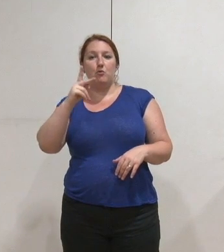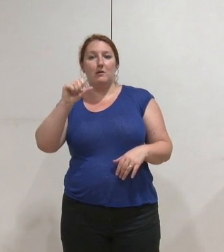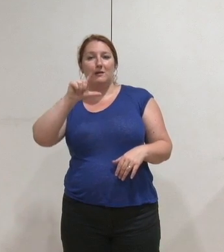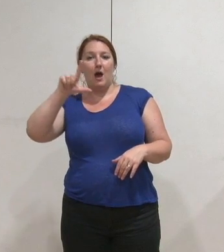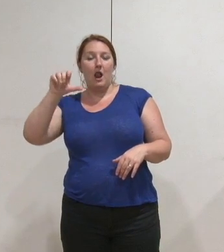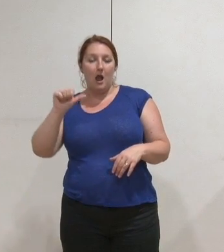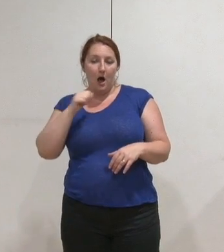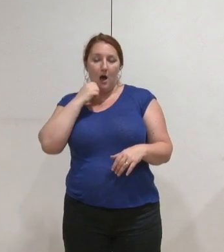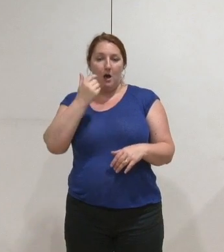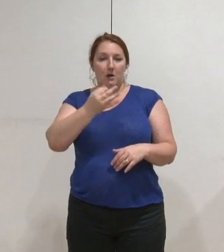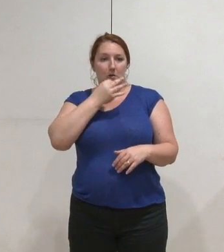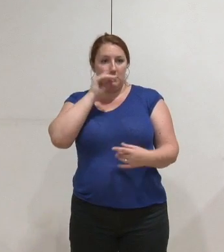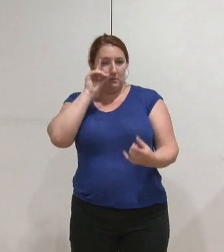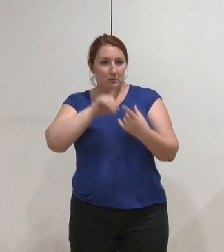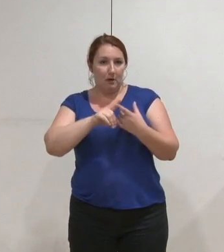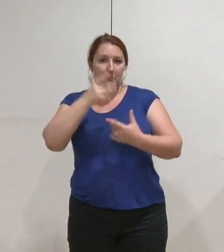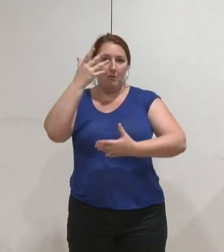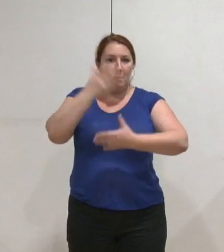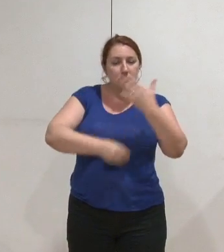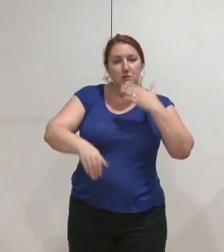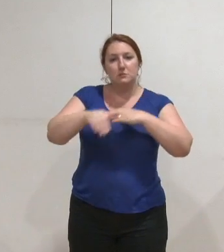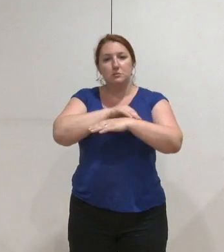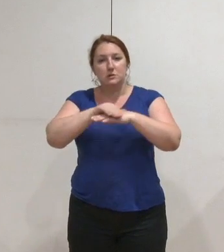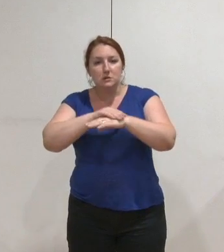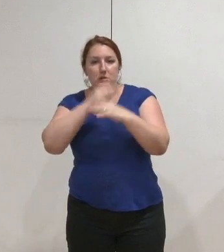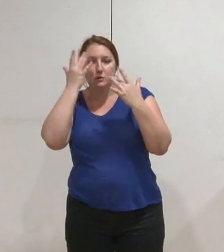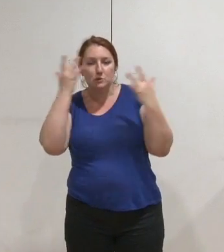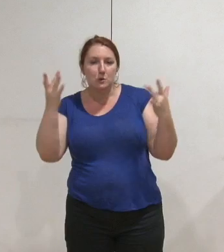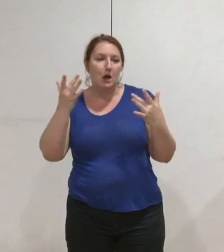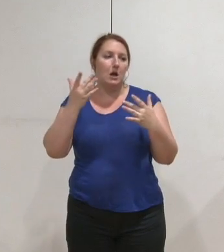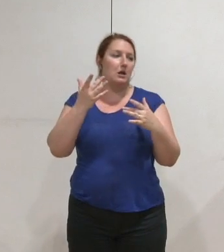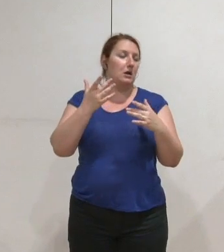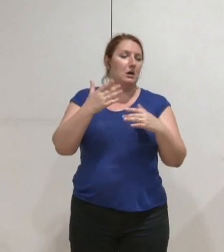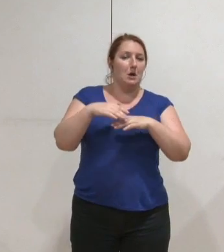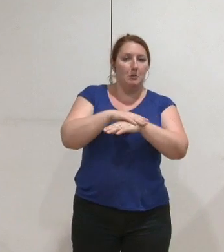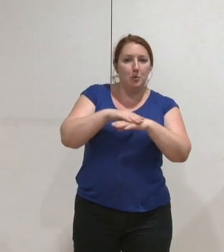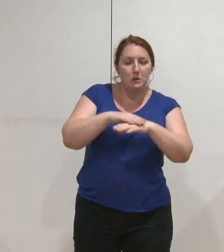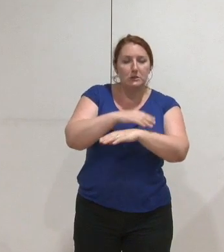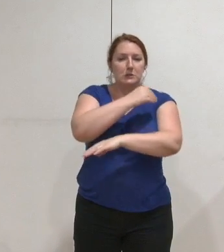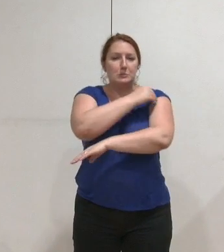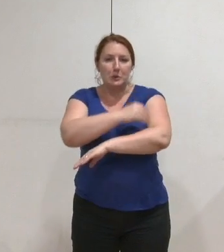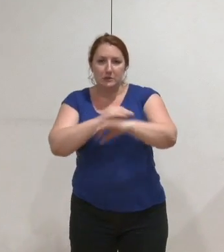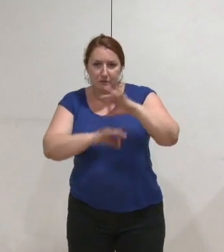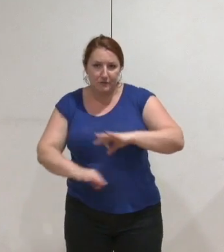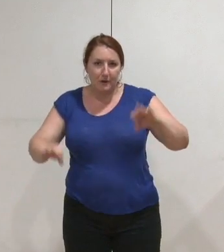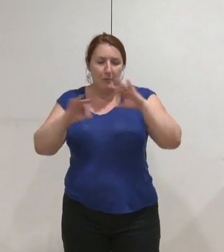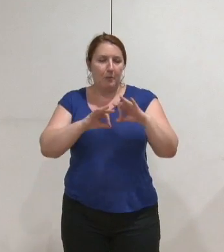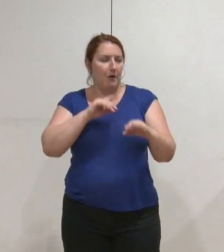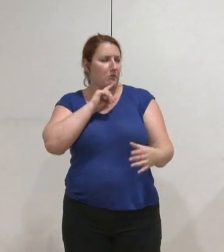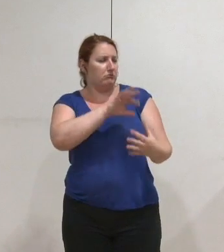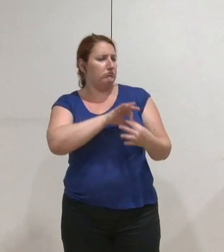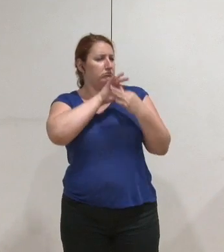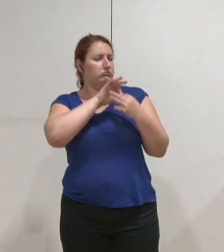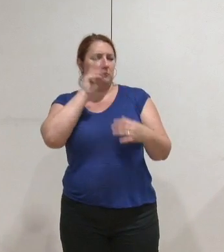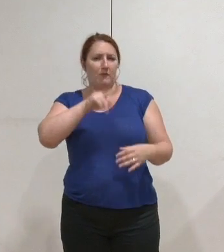sur l'absence de politique culturelle et ou sportive ce qui du coup me laisse un peu pantise puisque le